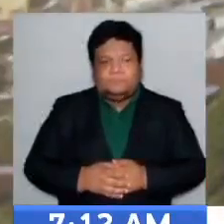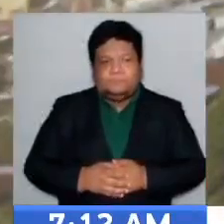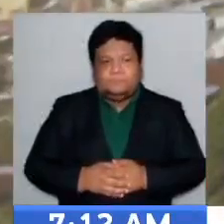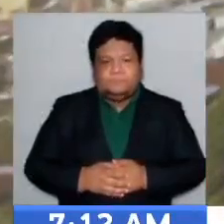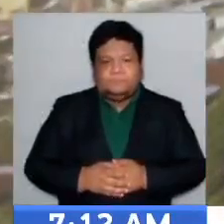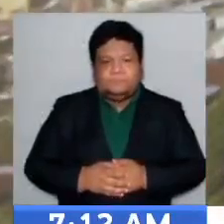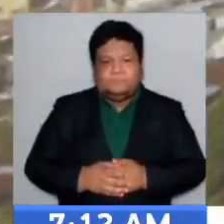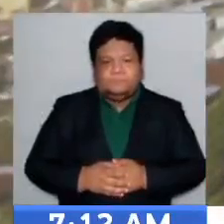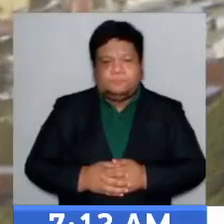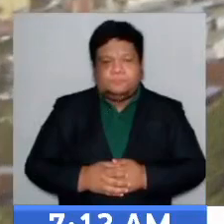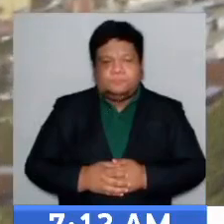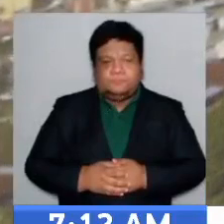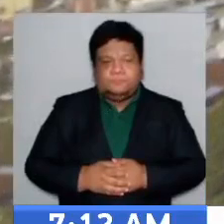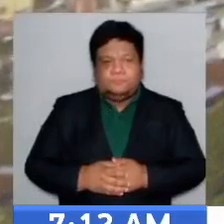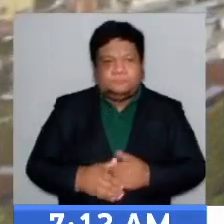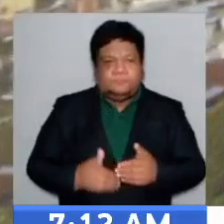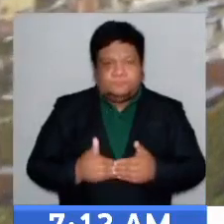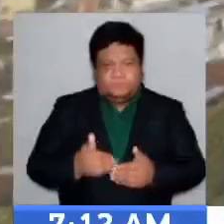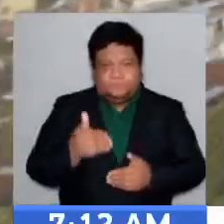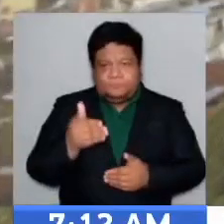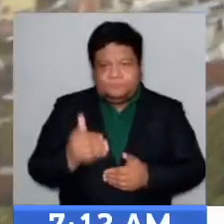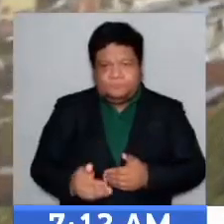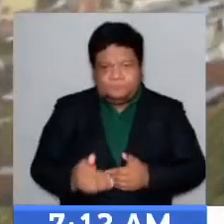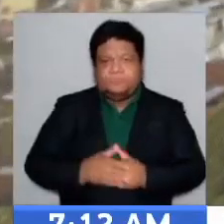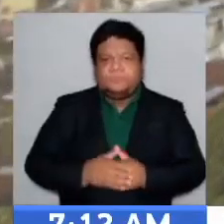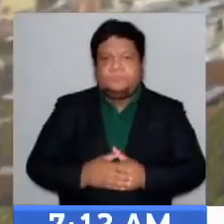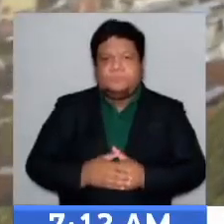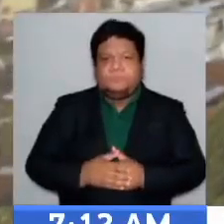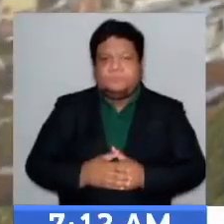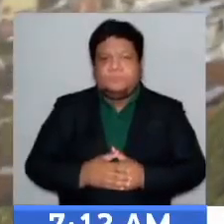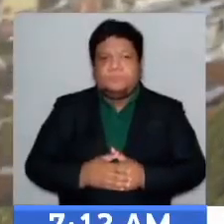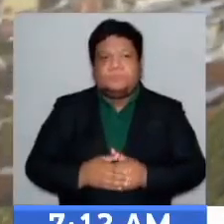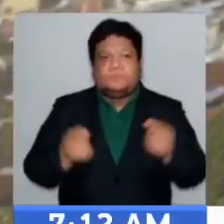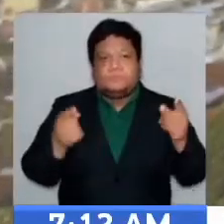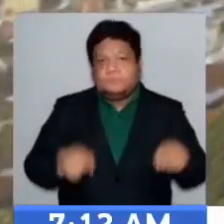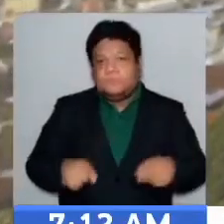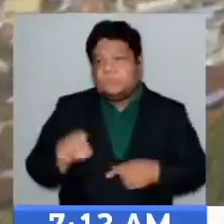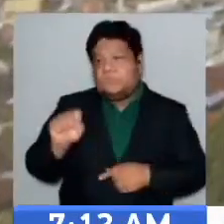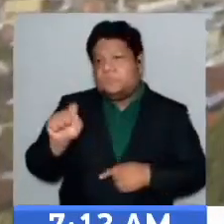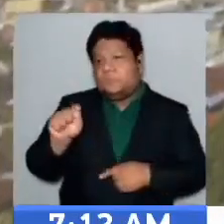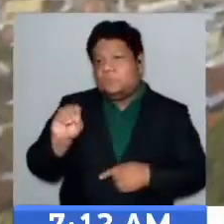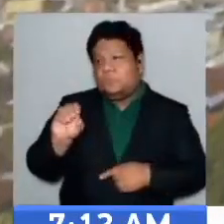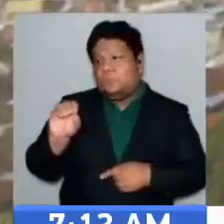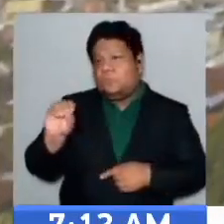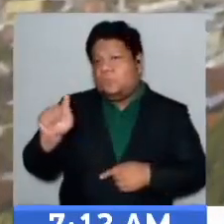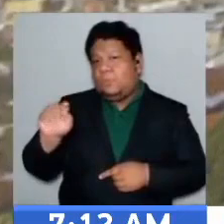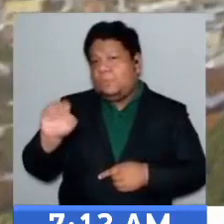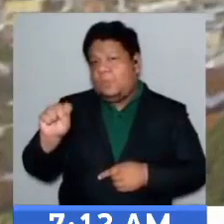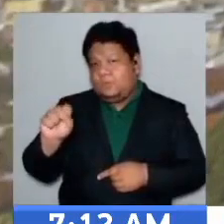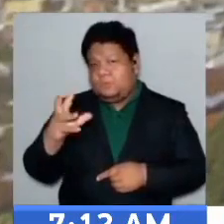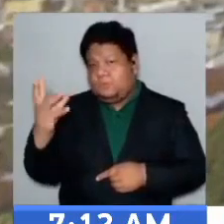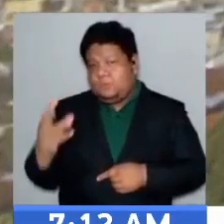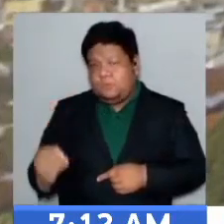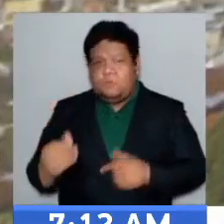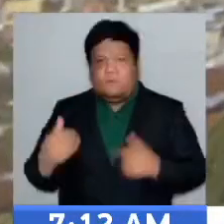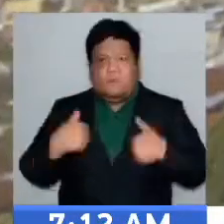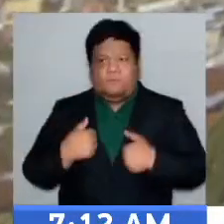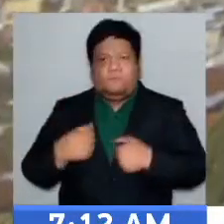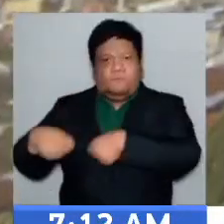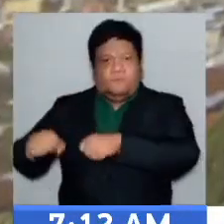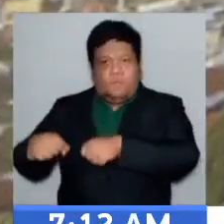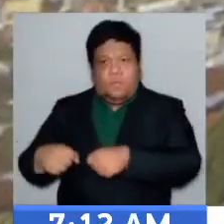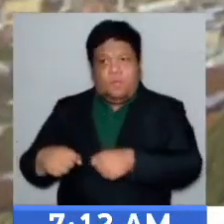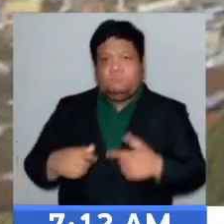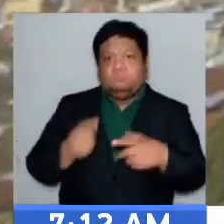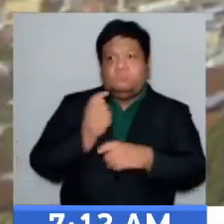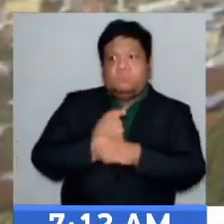Dalawang batay sa alpukan ng tricycle at truck sa Santo Tomas, Batangas. Sa Oriental Mindoro naman, tukoy na ang isa pang suspect sa pagpatay